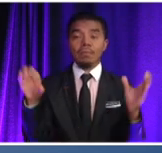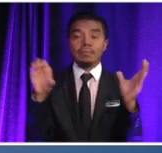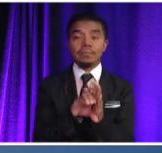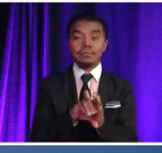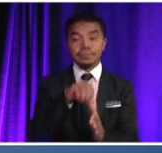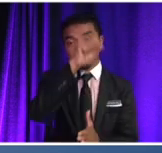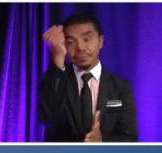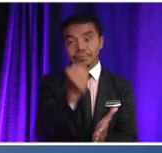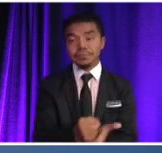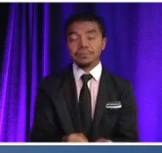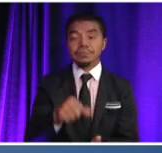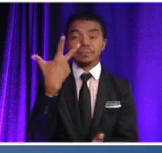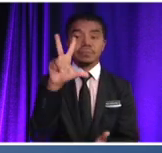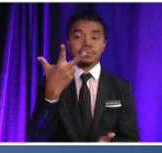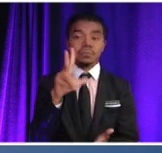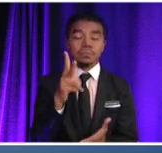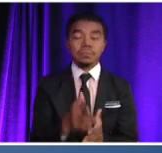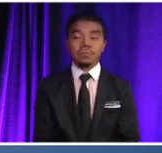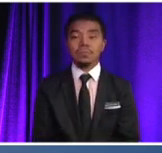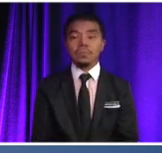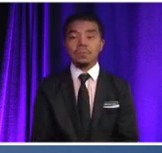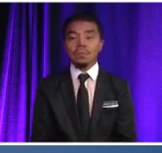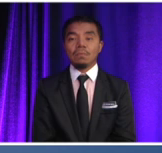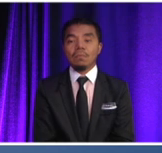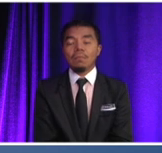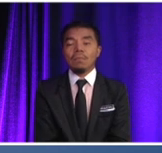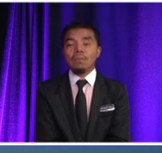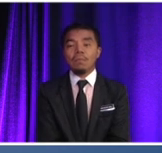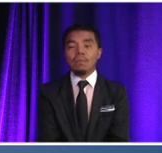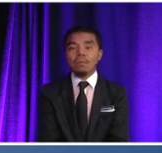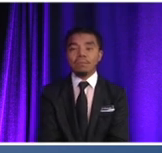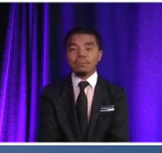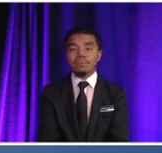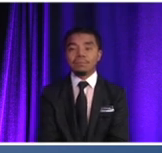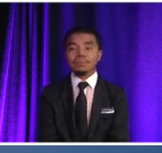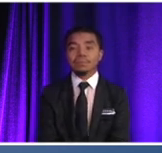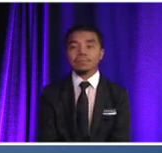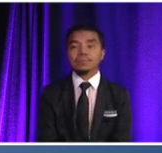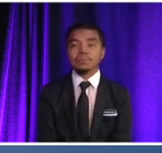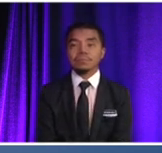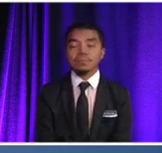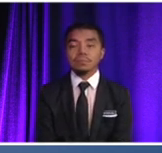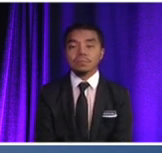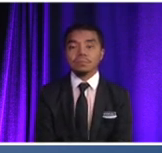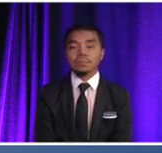mengenai pernikmatan dalam bidang tanaman siapa Nak membantu menjawab